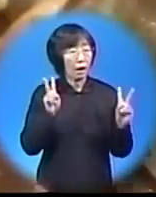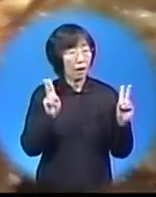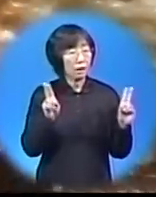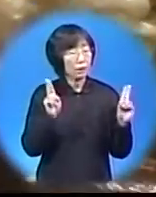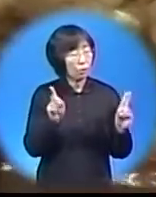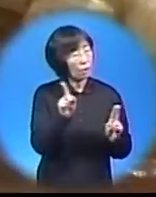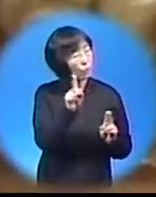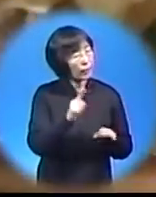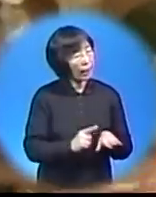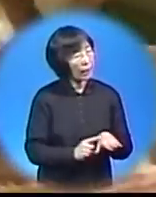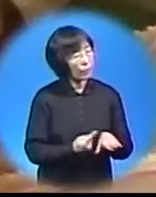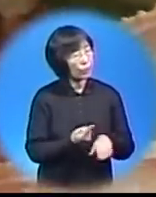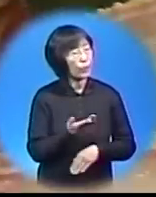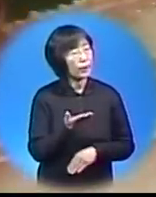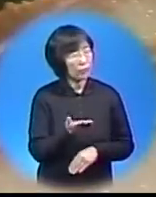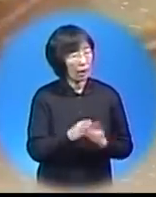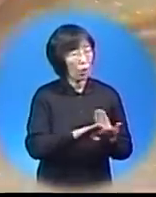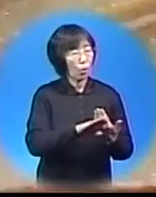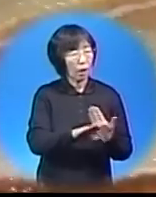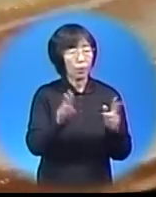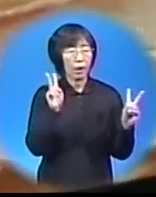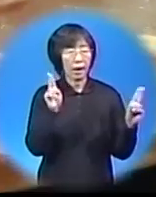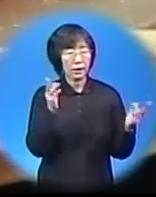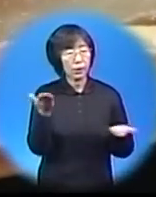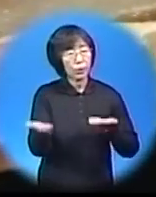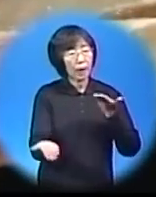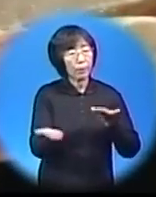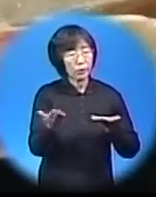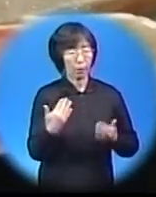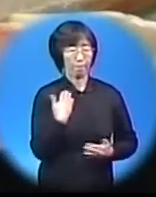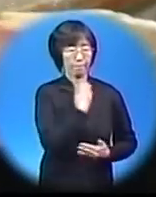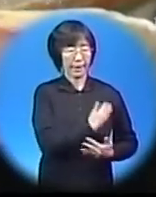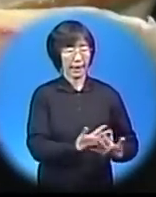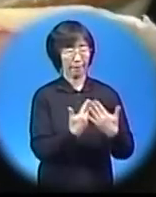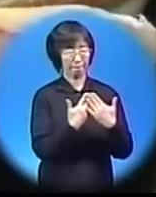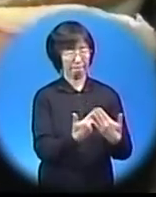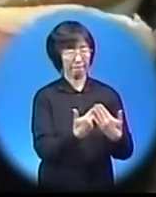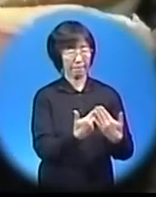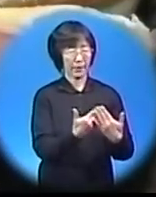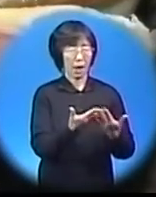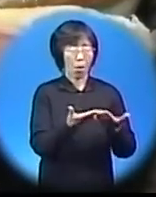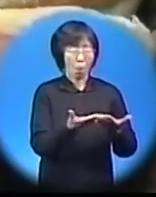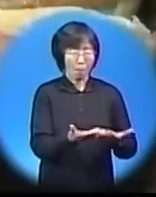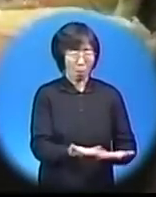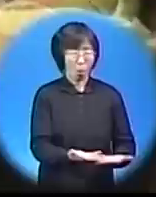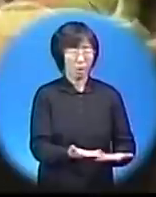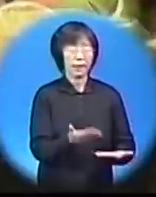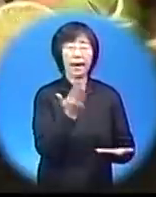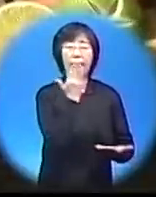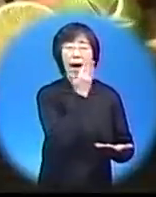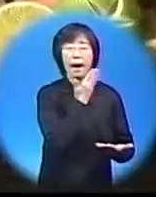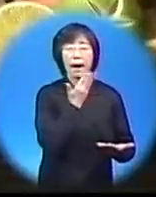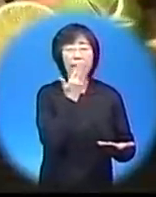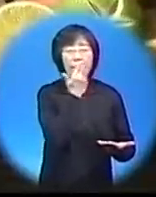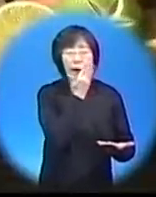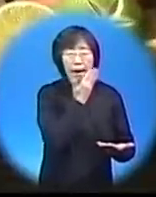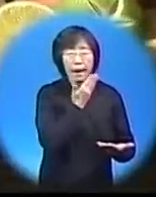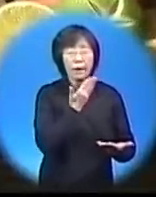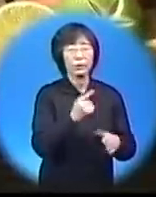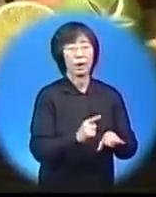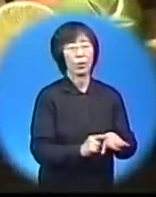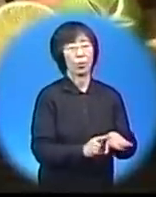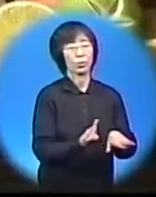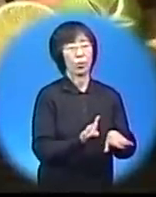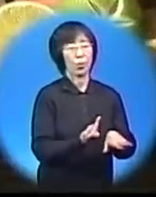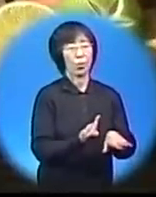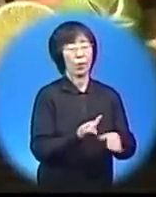ですか。 まあ、他のカニに比べて身が詰まっててずっしりとして、で甘みが強いのが特徴ですので、食